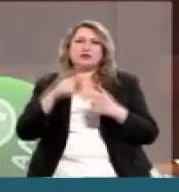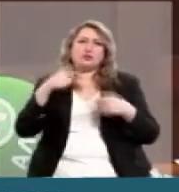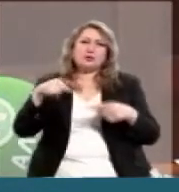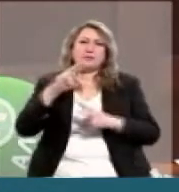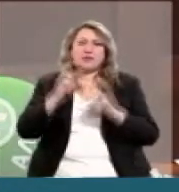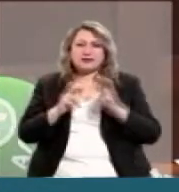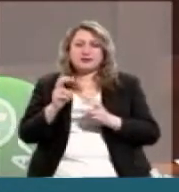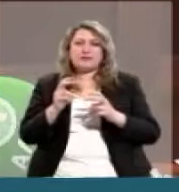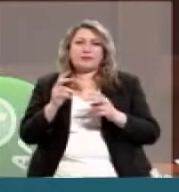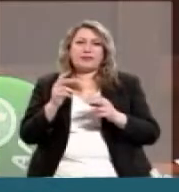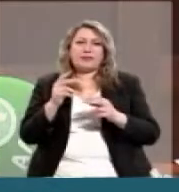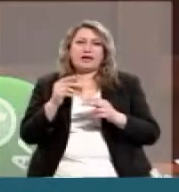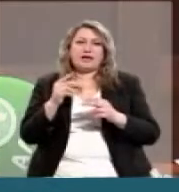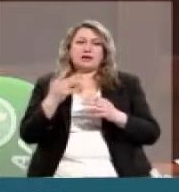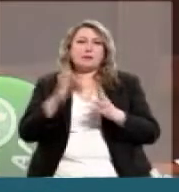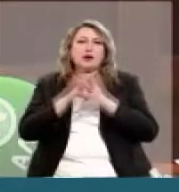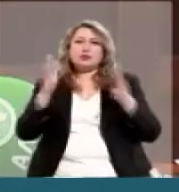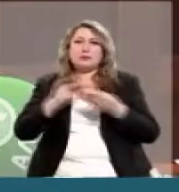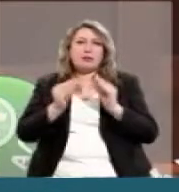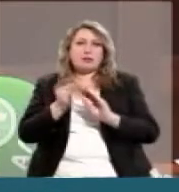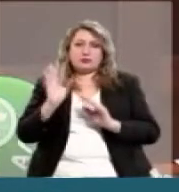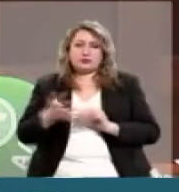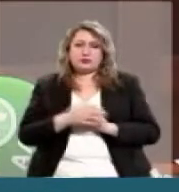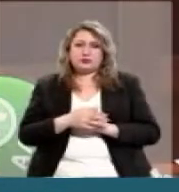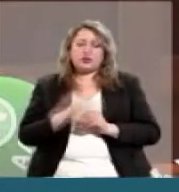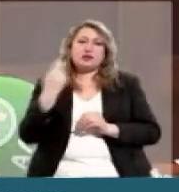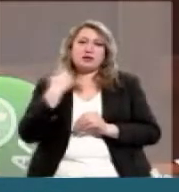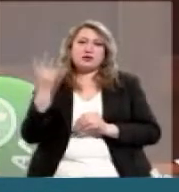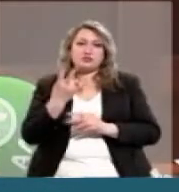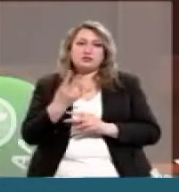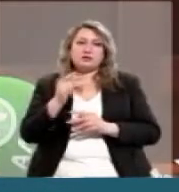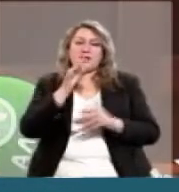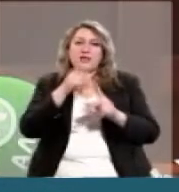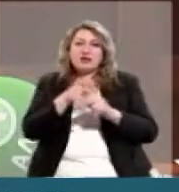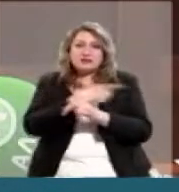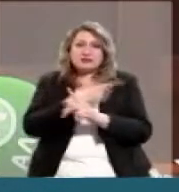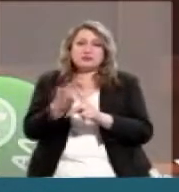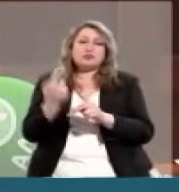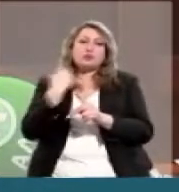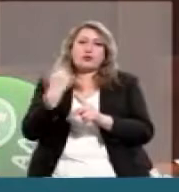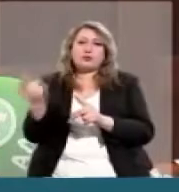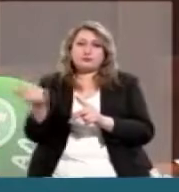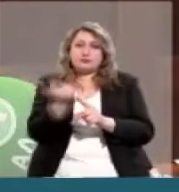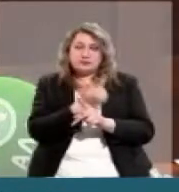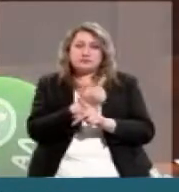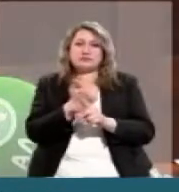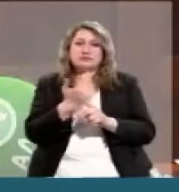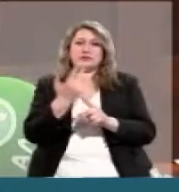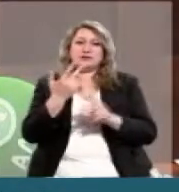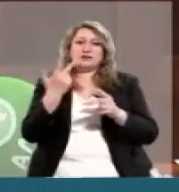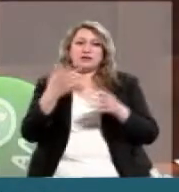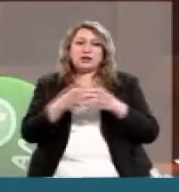другие предприятия, то большие проблемы будут. Долги надо за этот период, то есть взыскать с должников три категории.